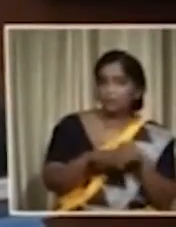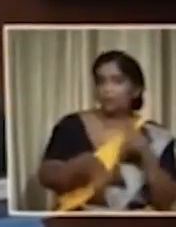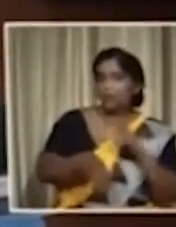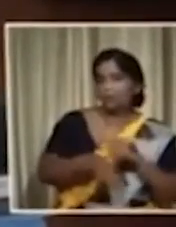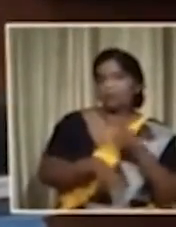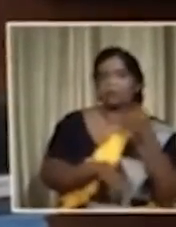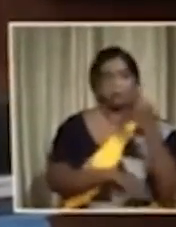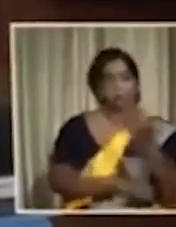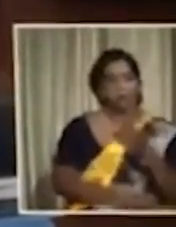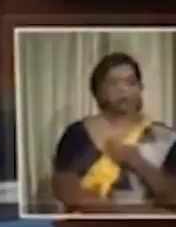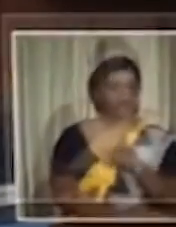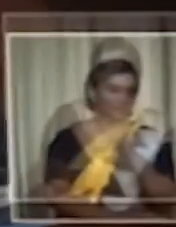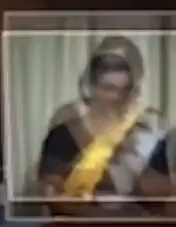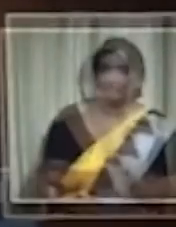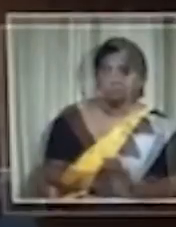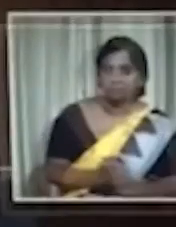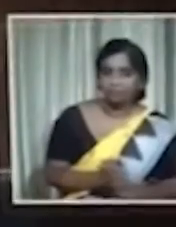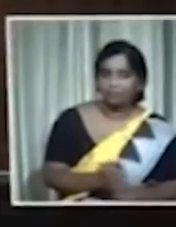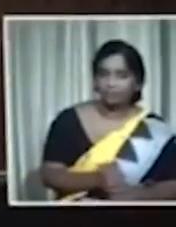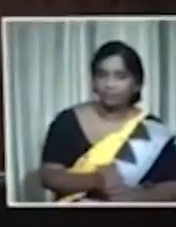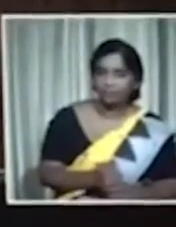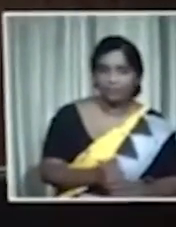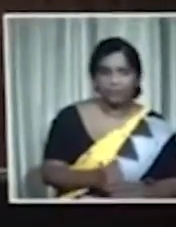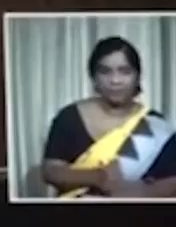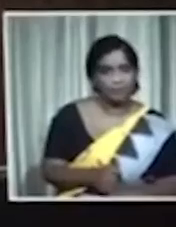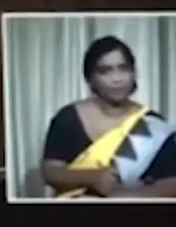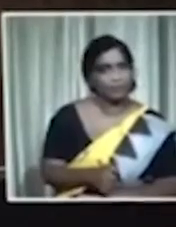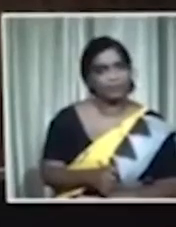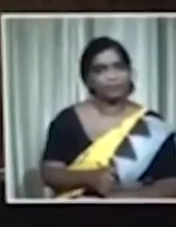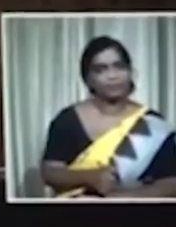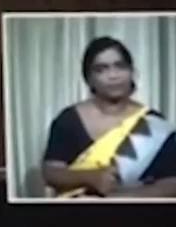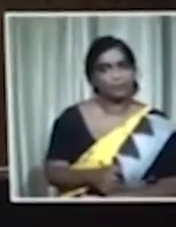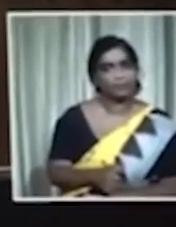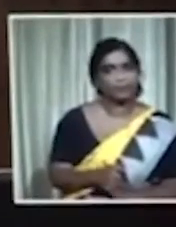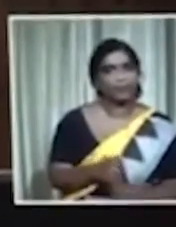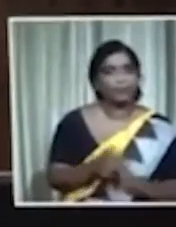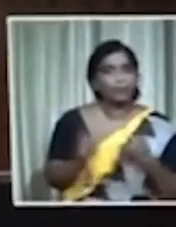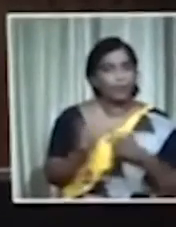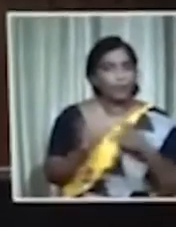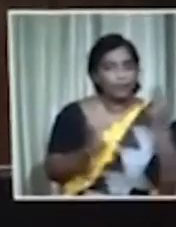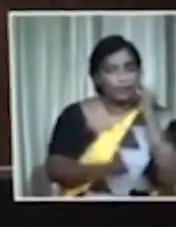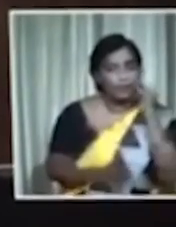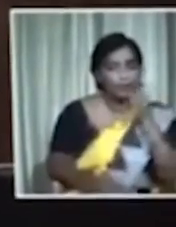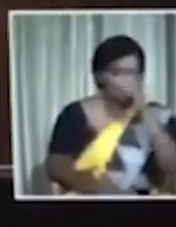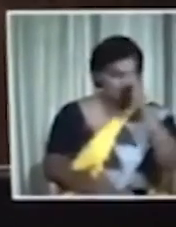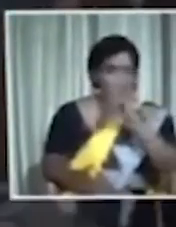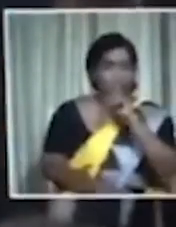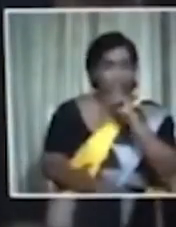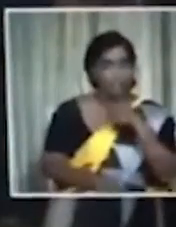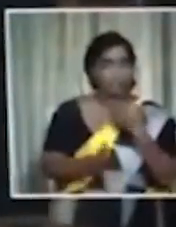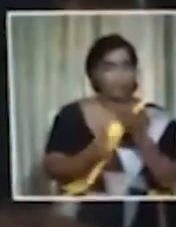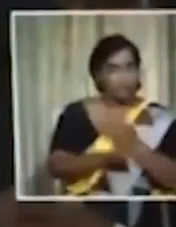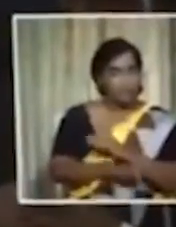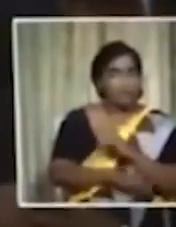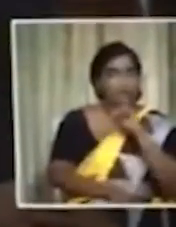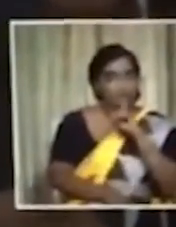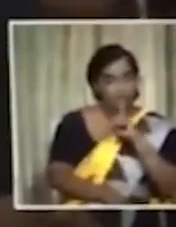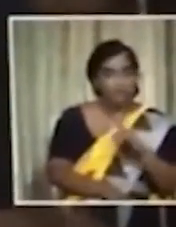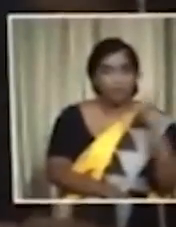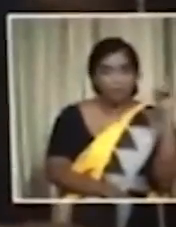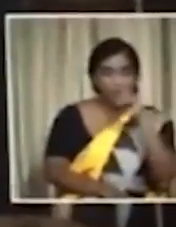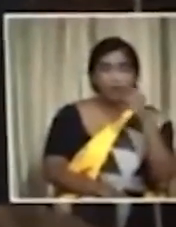හදා දෙන්න කියලාත් ඔබතුමාගෙන් මම ඉල්ලා සිටිනවා. මනේ අනුරකුමා දිසානායක මන්ත්‍රීතුමාත් කියවා අපි කලින් කිව්වා ඔබතුමාට පළවෙනි